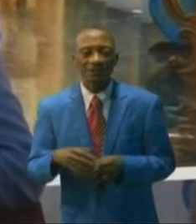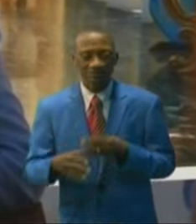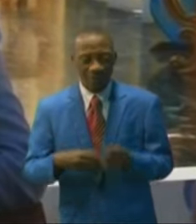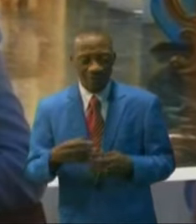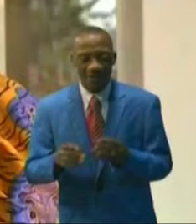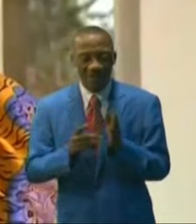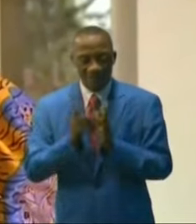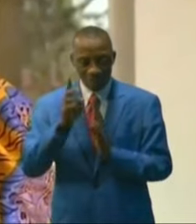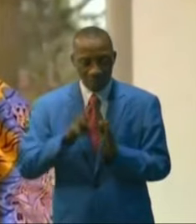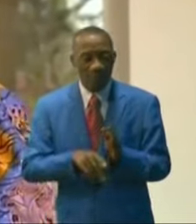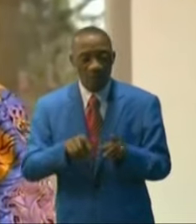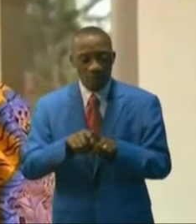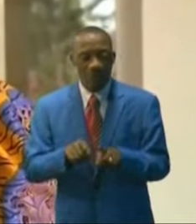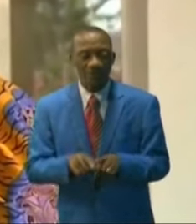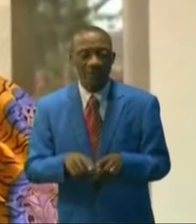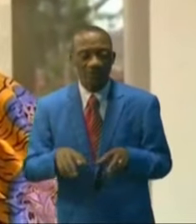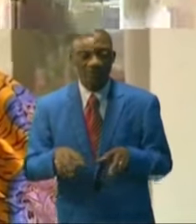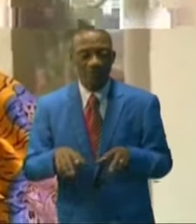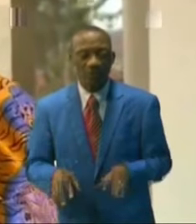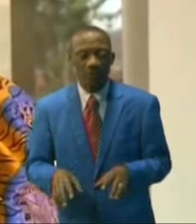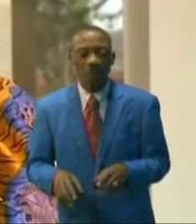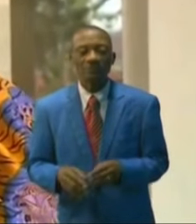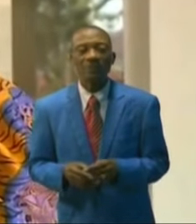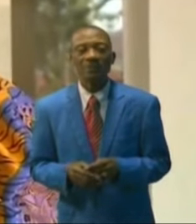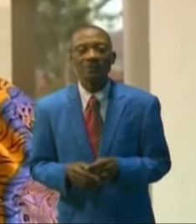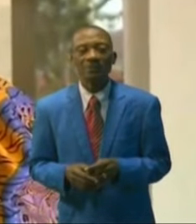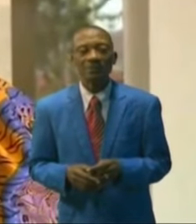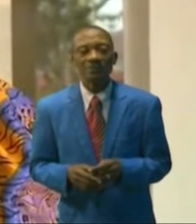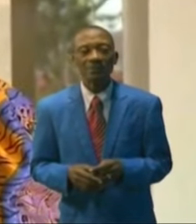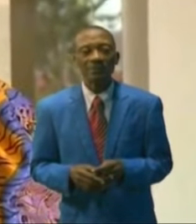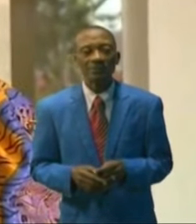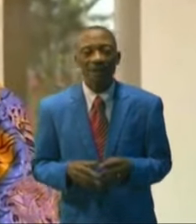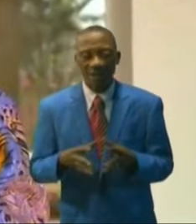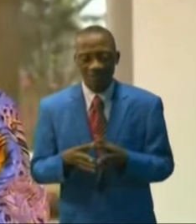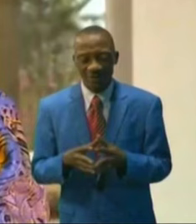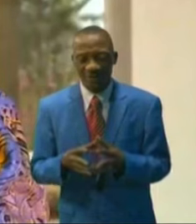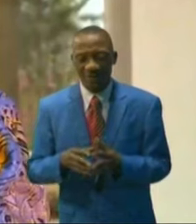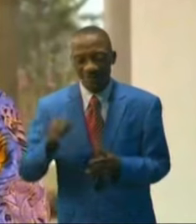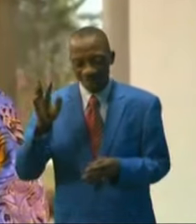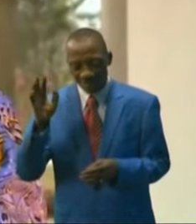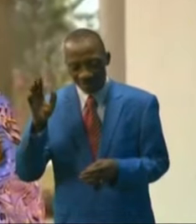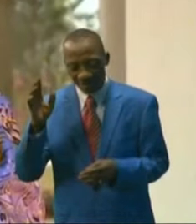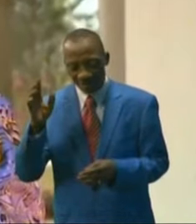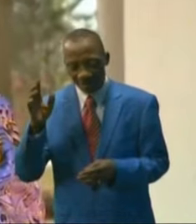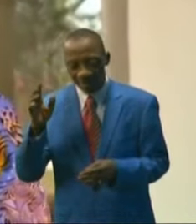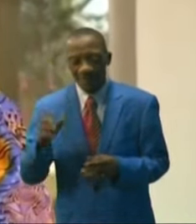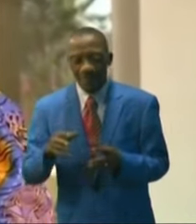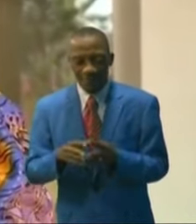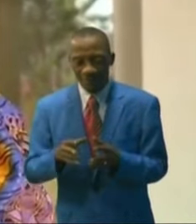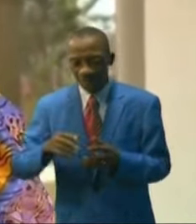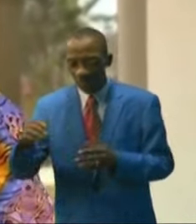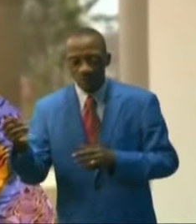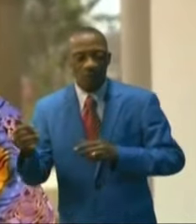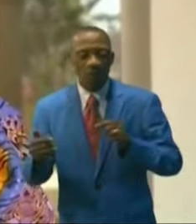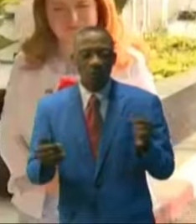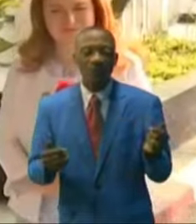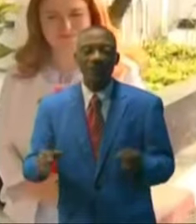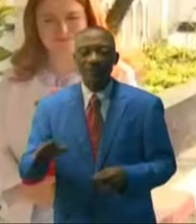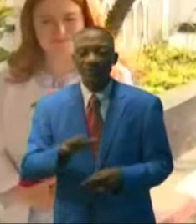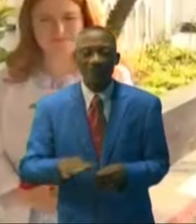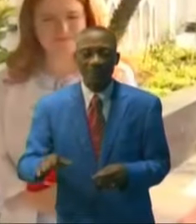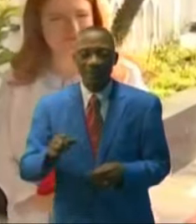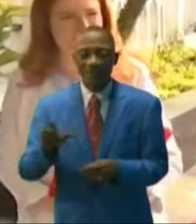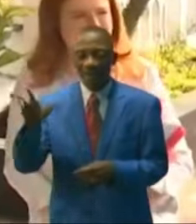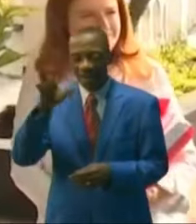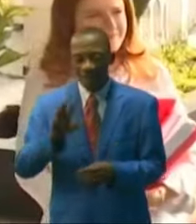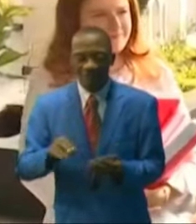manière continue dans la capacitation de ce capital humain afin que la prospérité et le développement durable puissent voir le